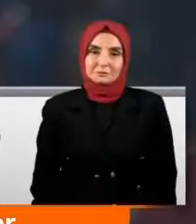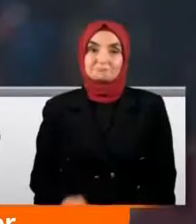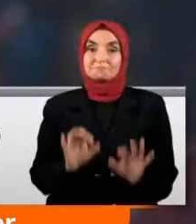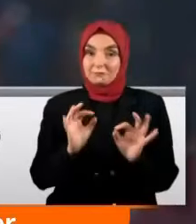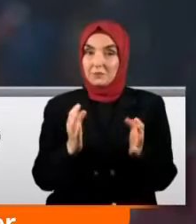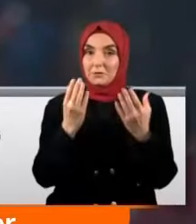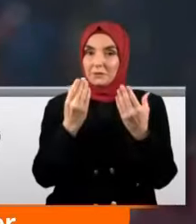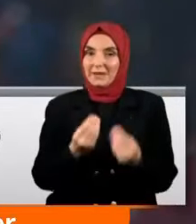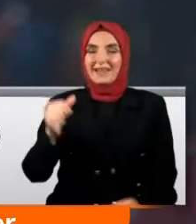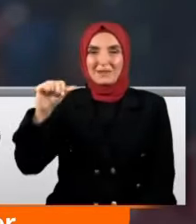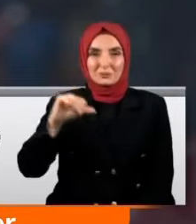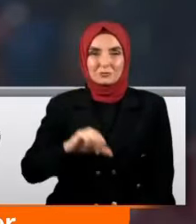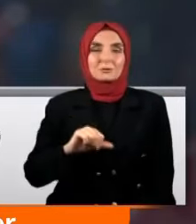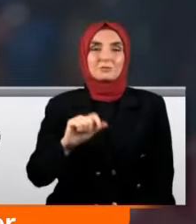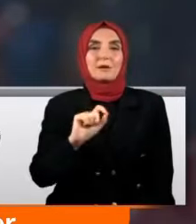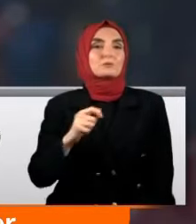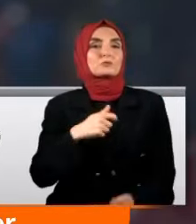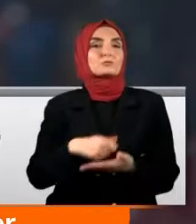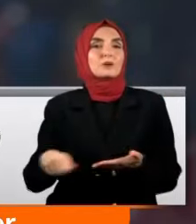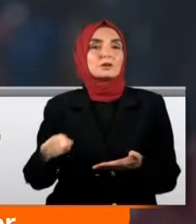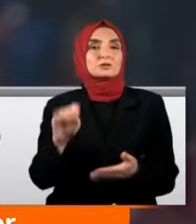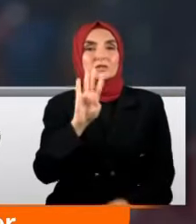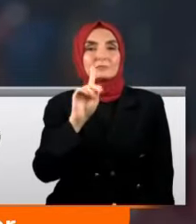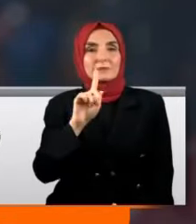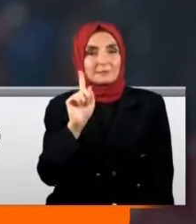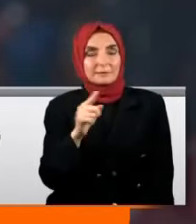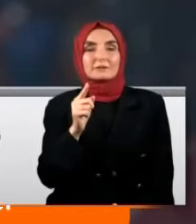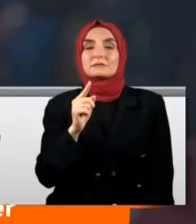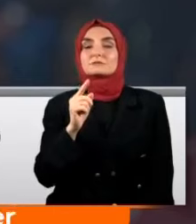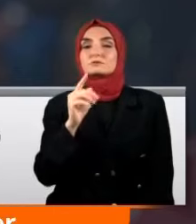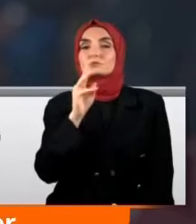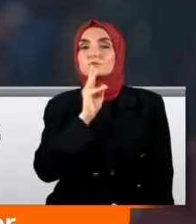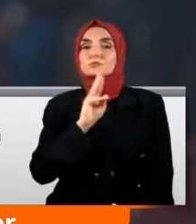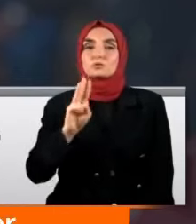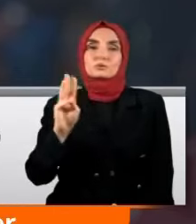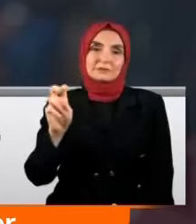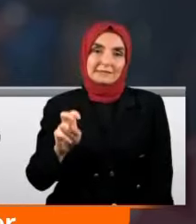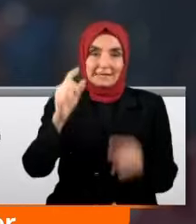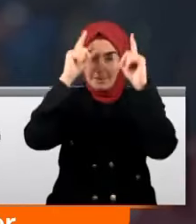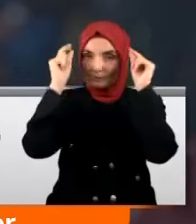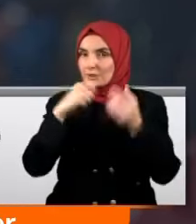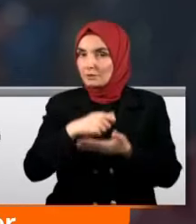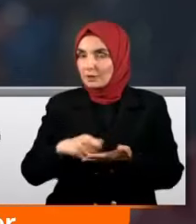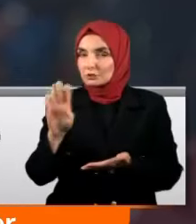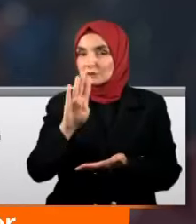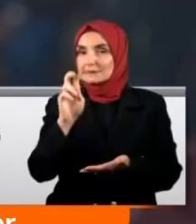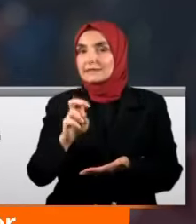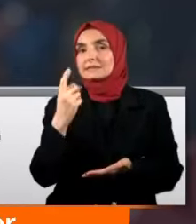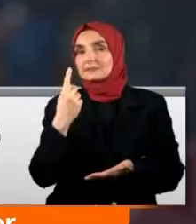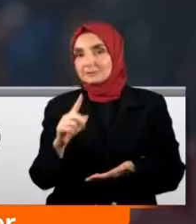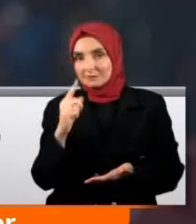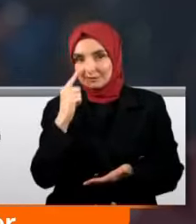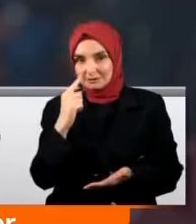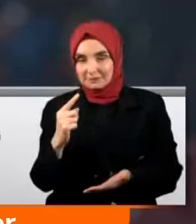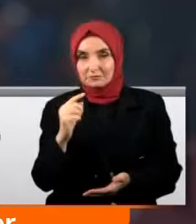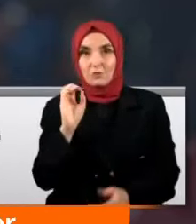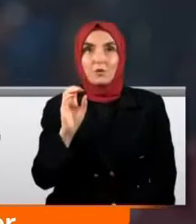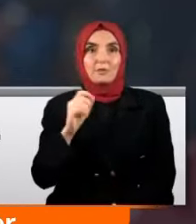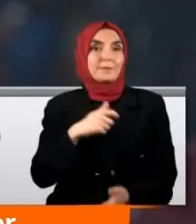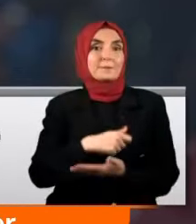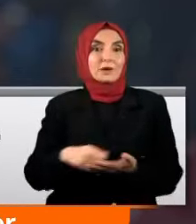Böylece en düşük memur maaşı 41.338 liraya, hemşire maaşları 48.516 liraya, öğretmen